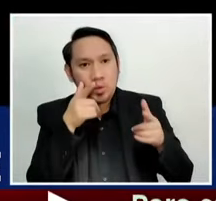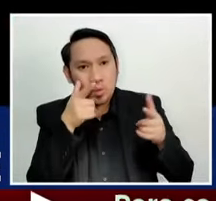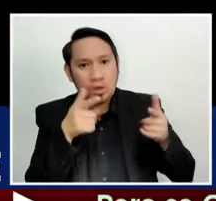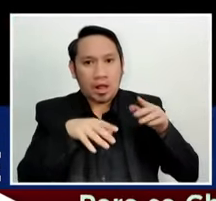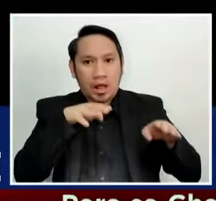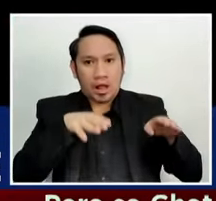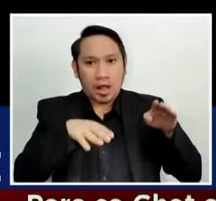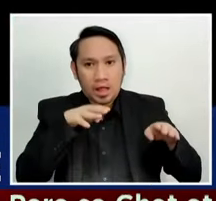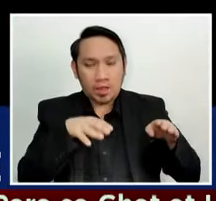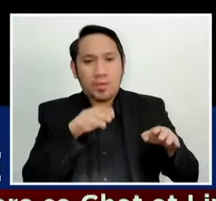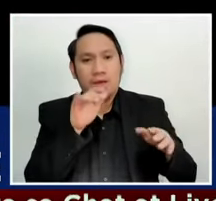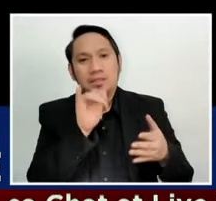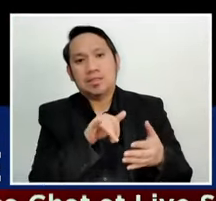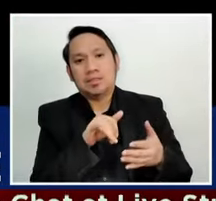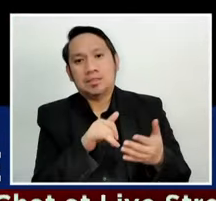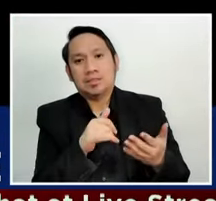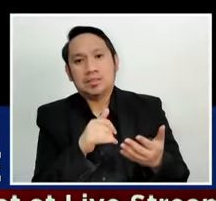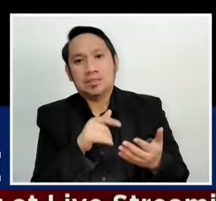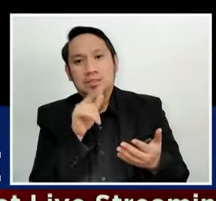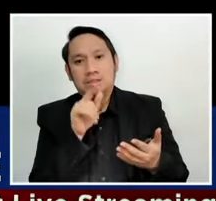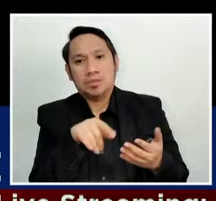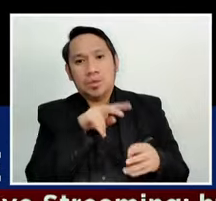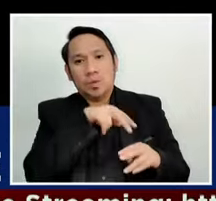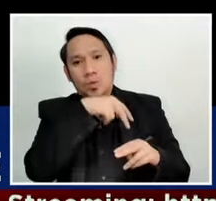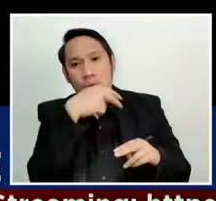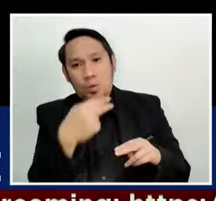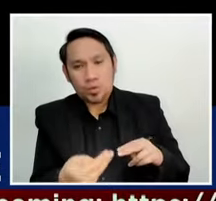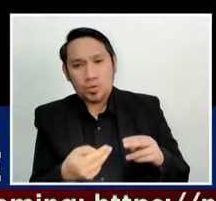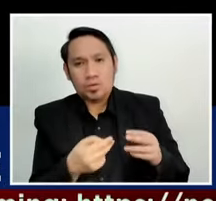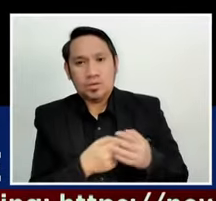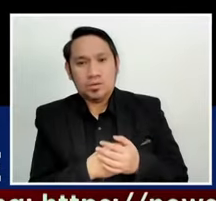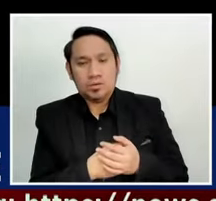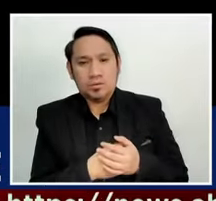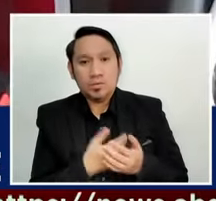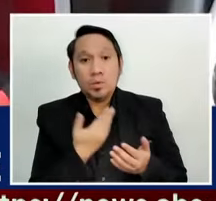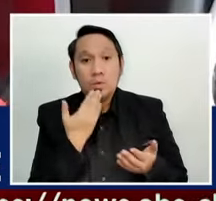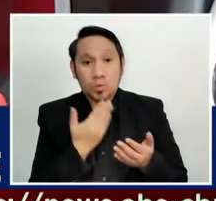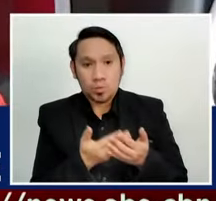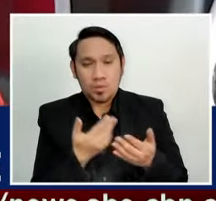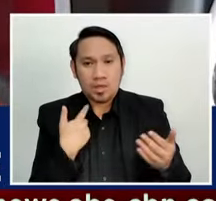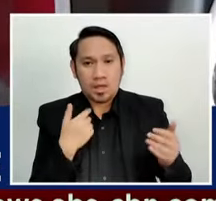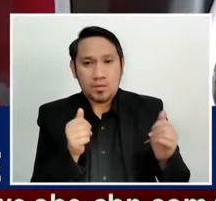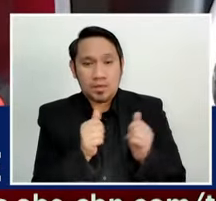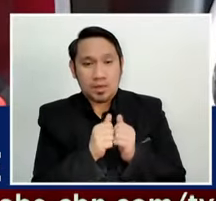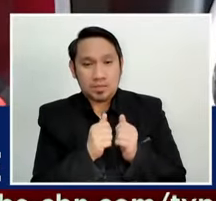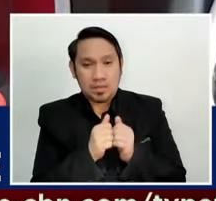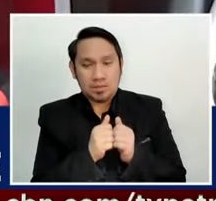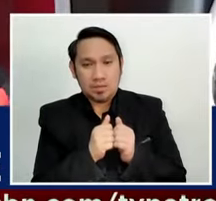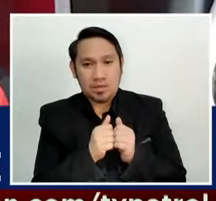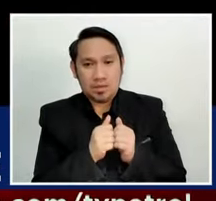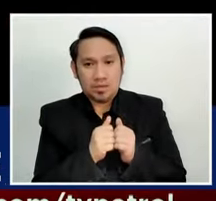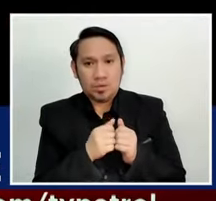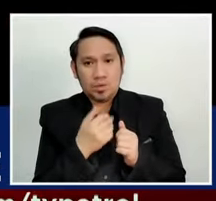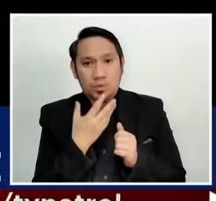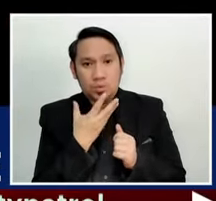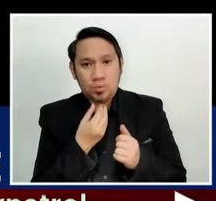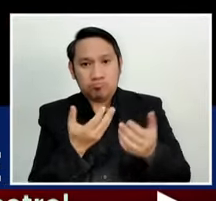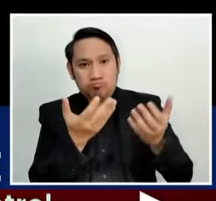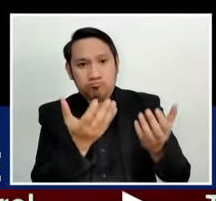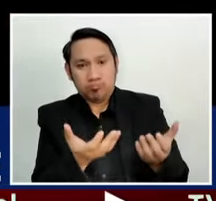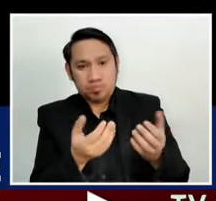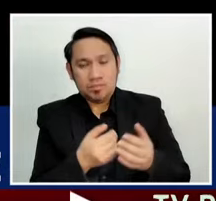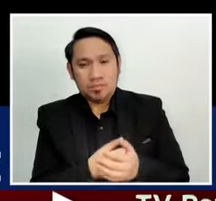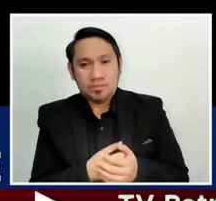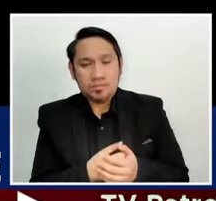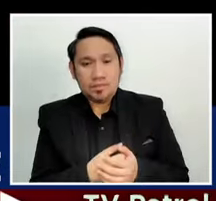yung pagkakataon na parang natumba siya. Buti may kasama naman tayo doon sa baba na nakasalo. Tumagal ng